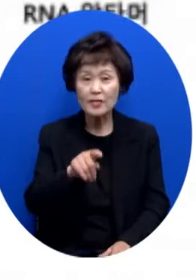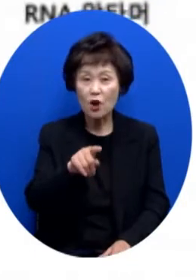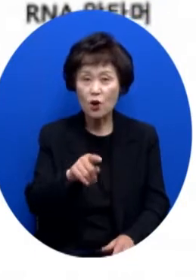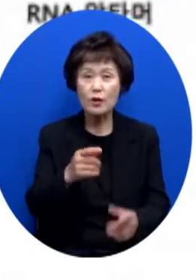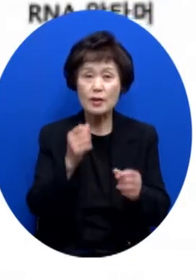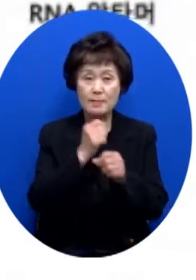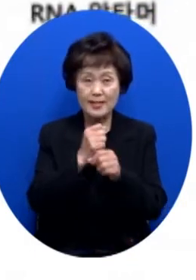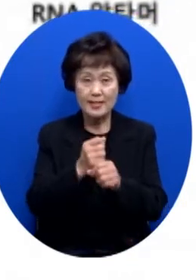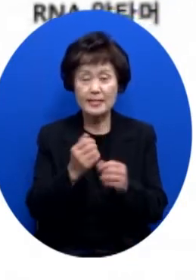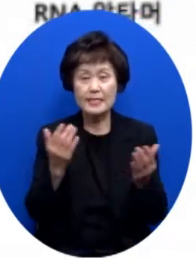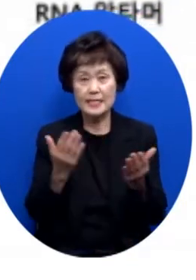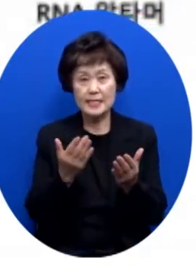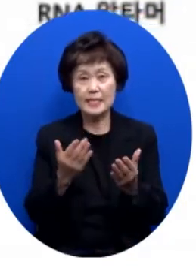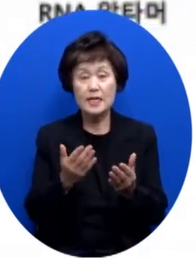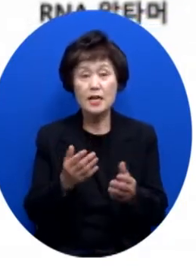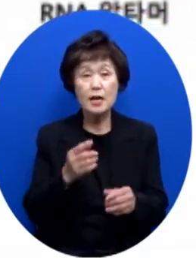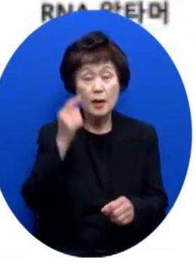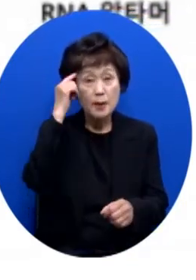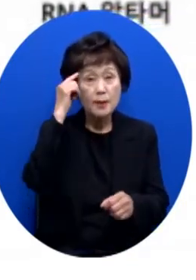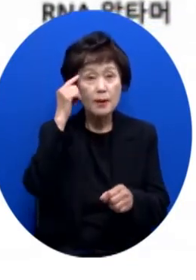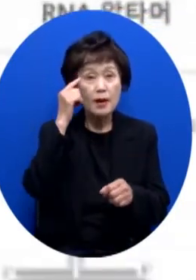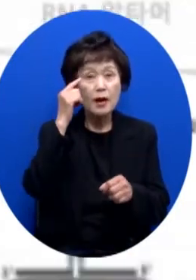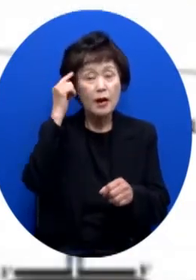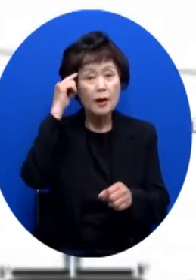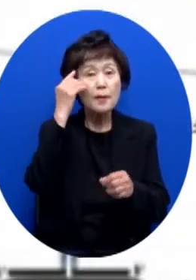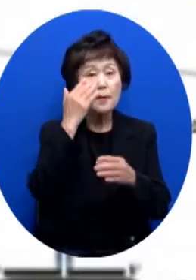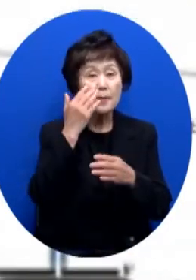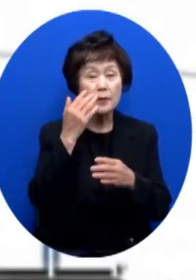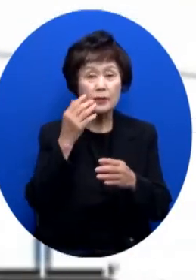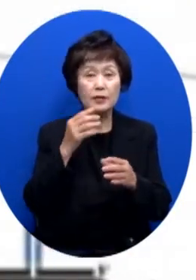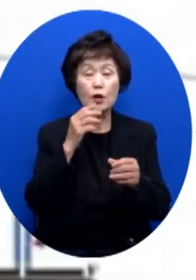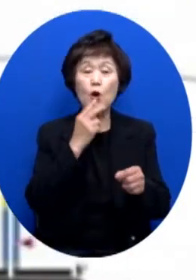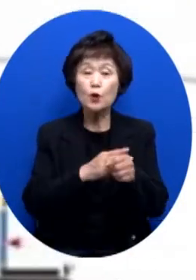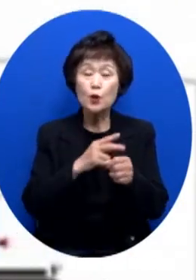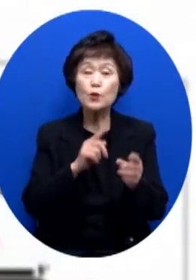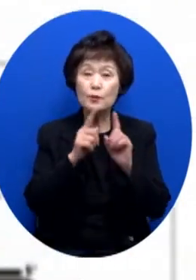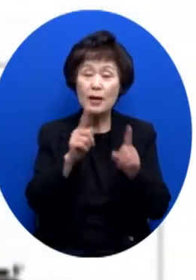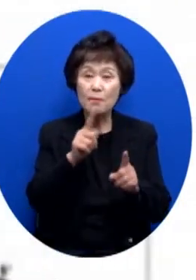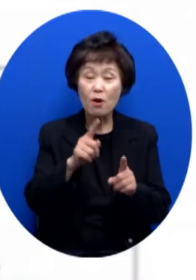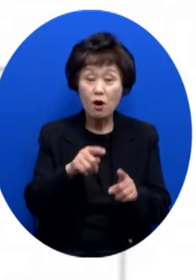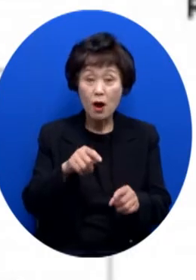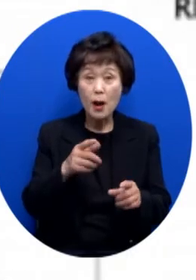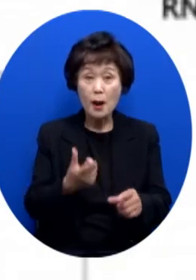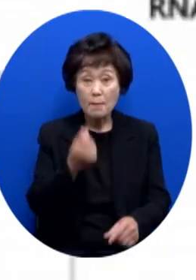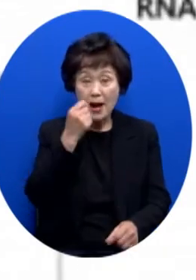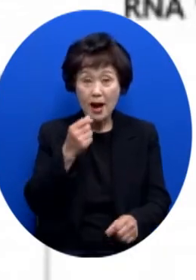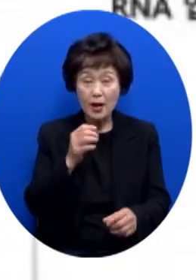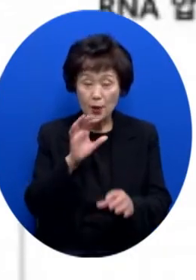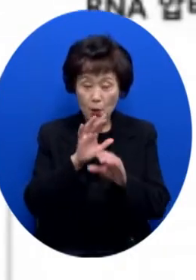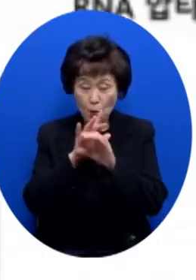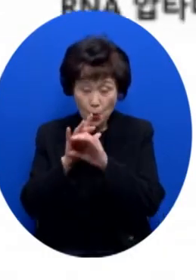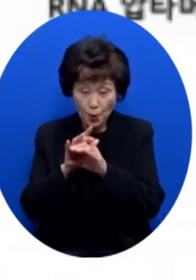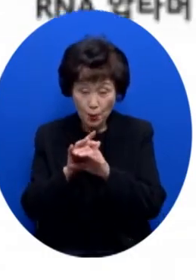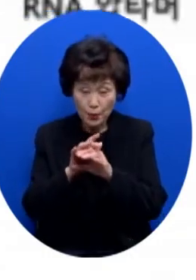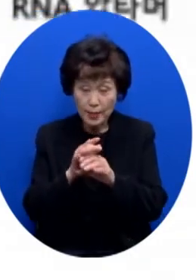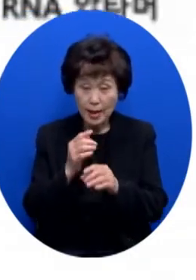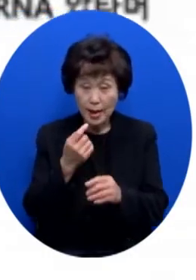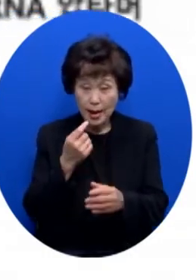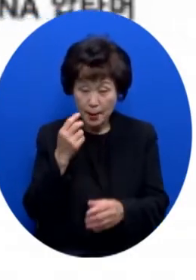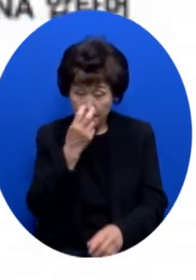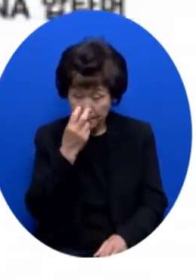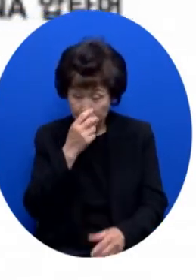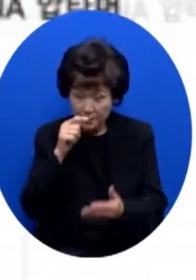말합니다. 박 교수는 진단 장비 소형화가 쉬워 현장에서 바로 코로나를 검출하는 기술로 활용할 수 있을 것으로